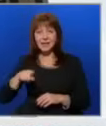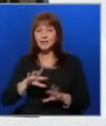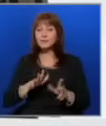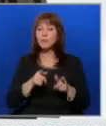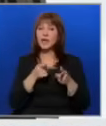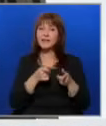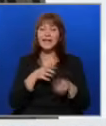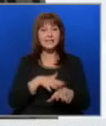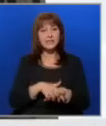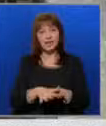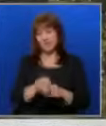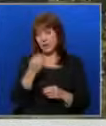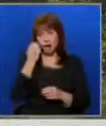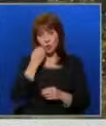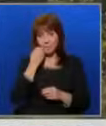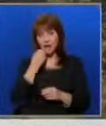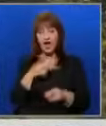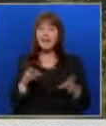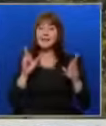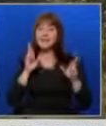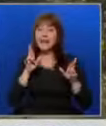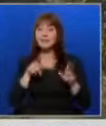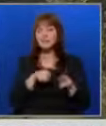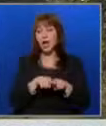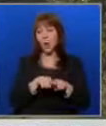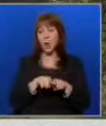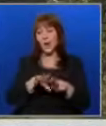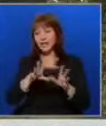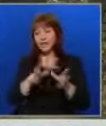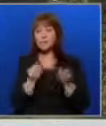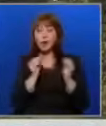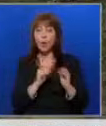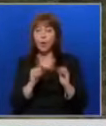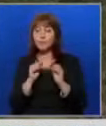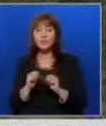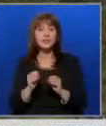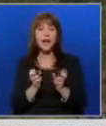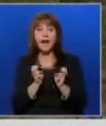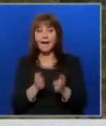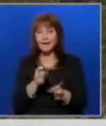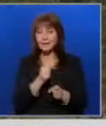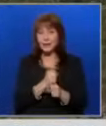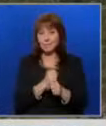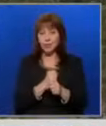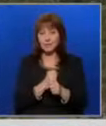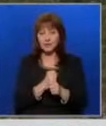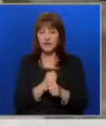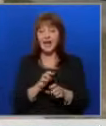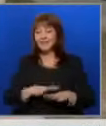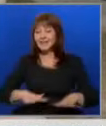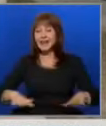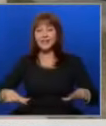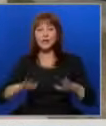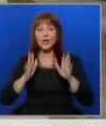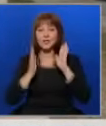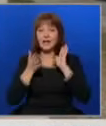нея системата е много добра и се надява тя и колегите й да бъдат обучени как да работят с нея. Самата територия на община